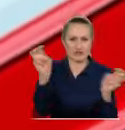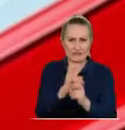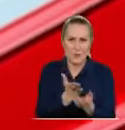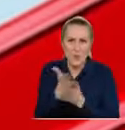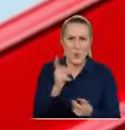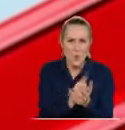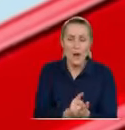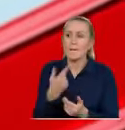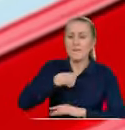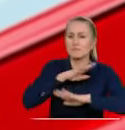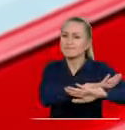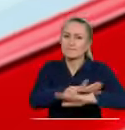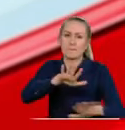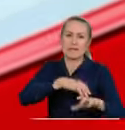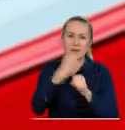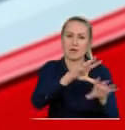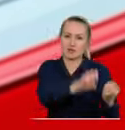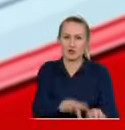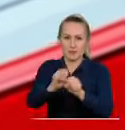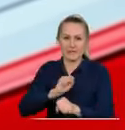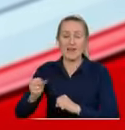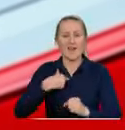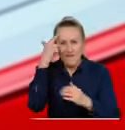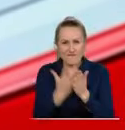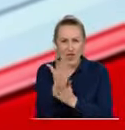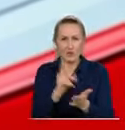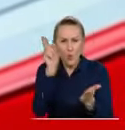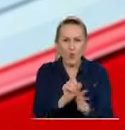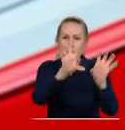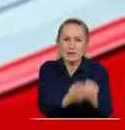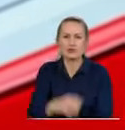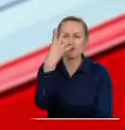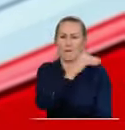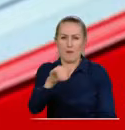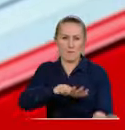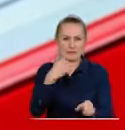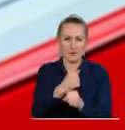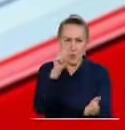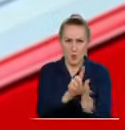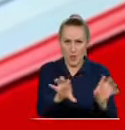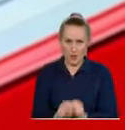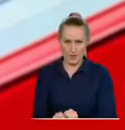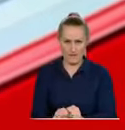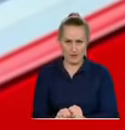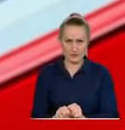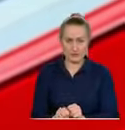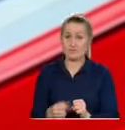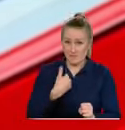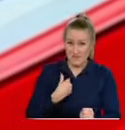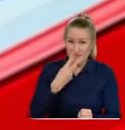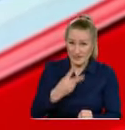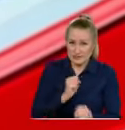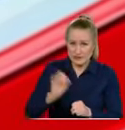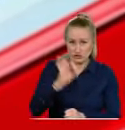się osłonić miejsca pracy. Wierzę w to, że uratujemy ich ponad 4 miliony. Jest szansa na dalszy